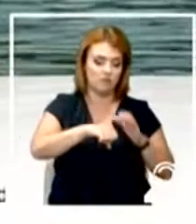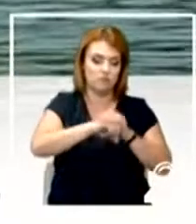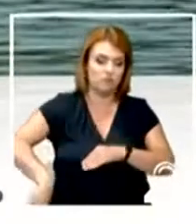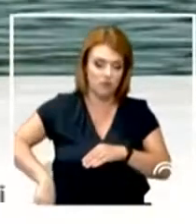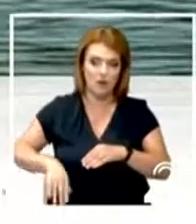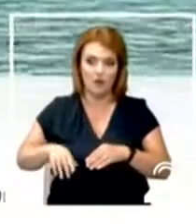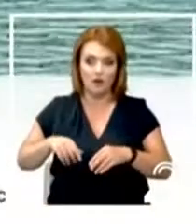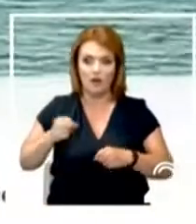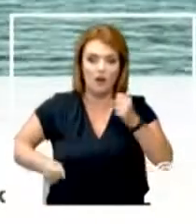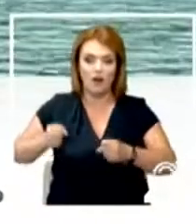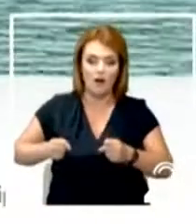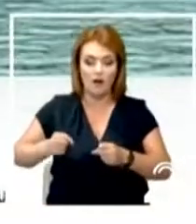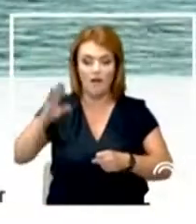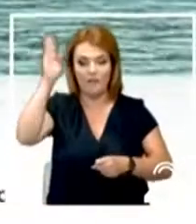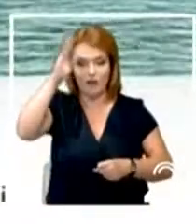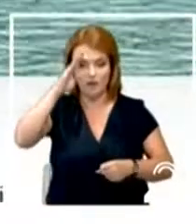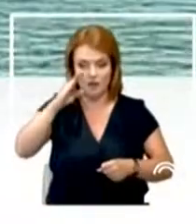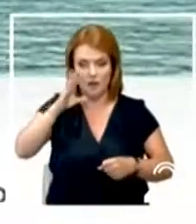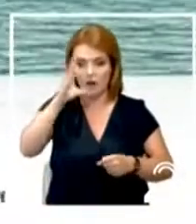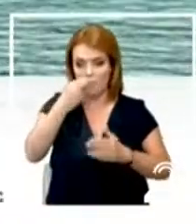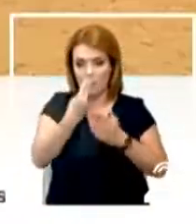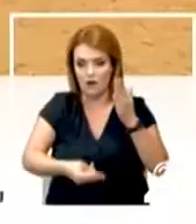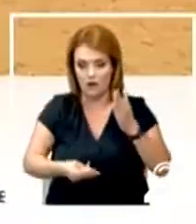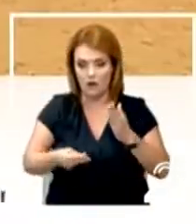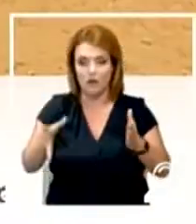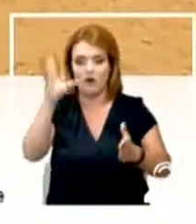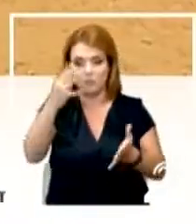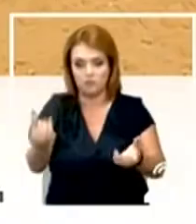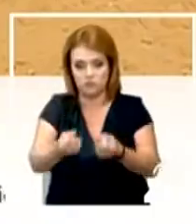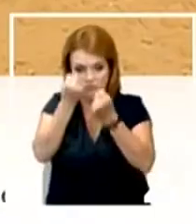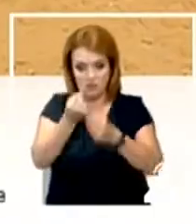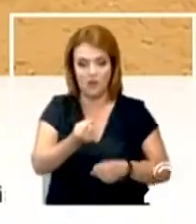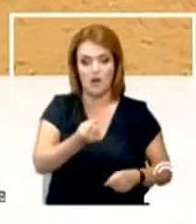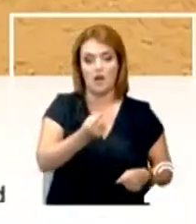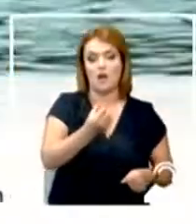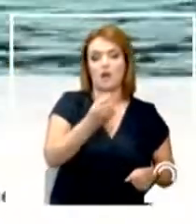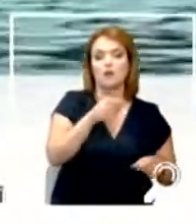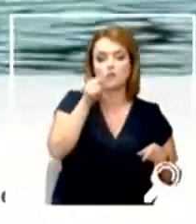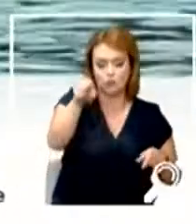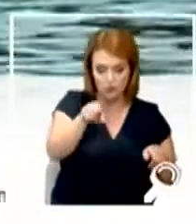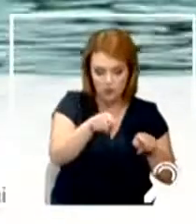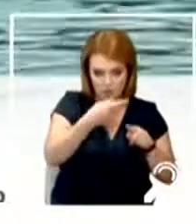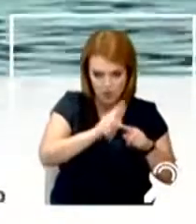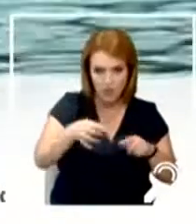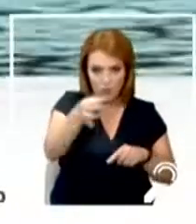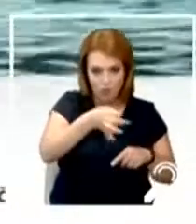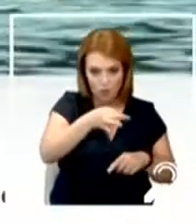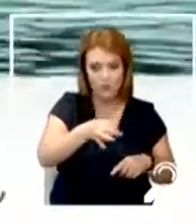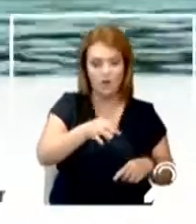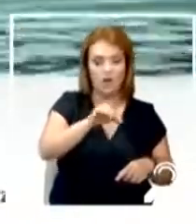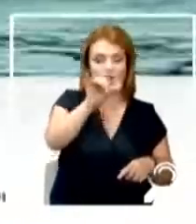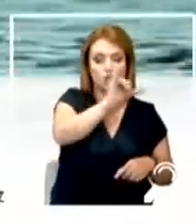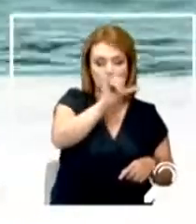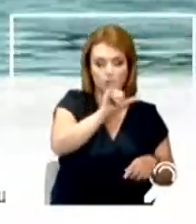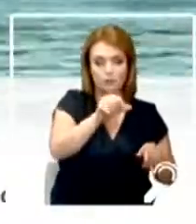preluat de o ambulanță și sâmbătă doi adulți au fost în pericol să se nece în același lac. Un bărbat de 23 de ani și o femeie